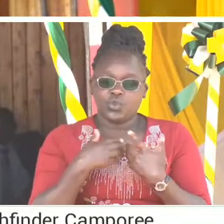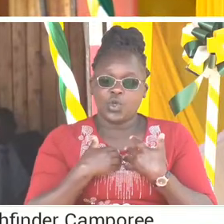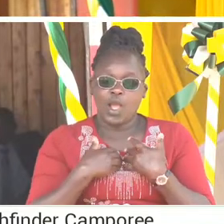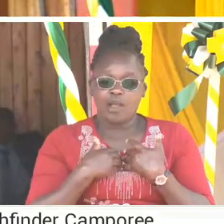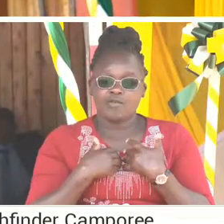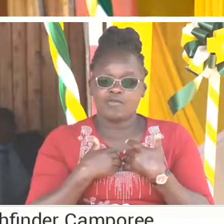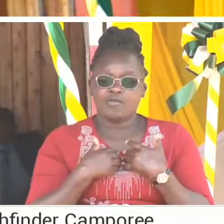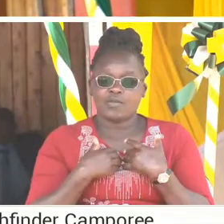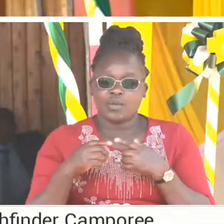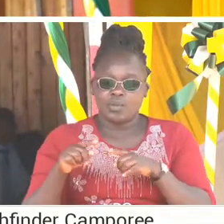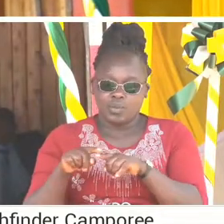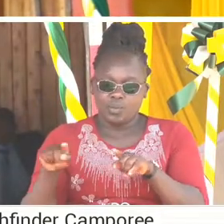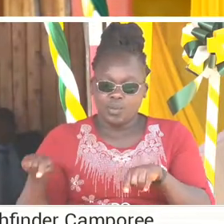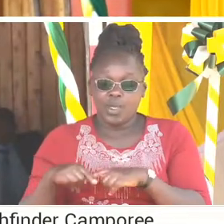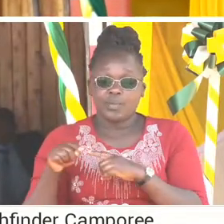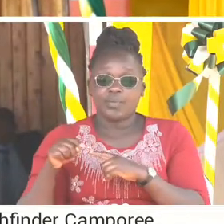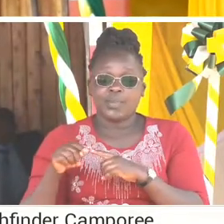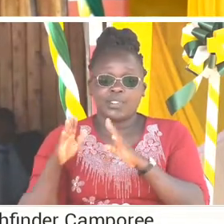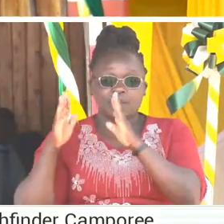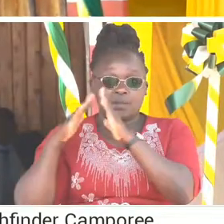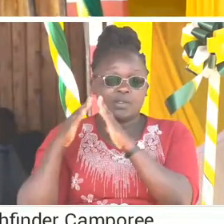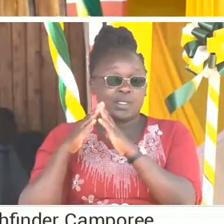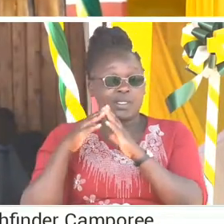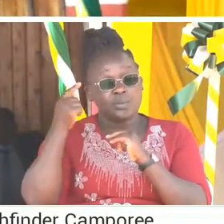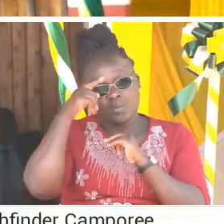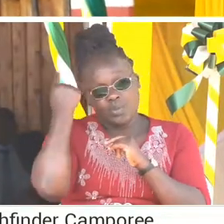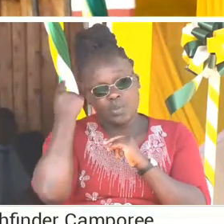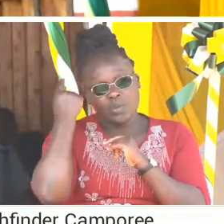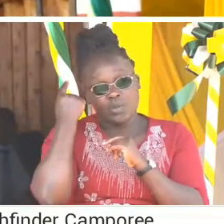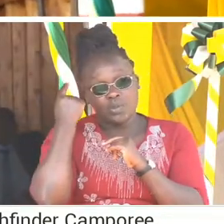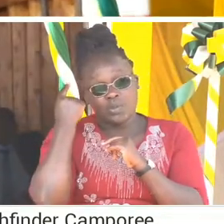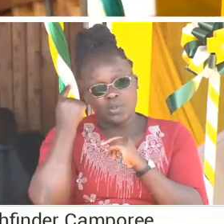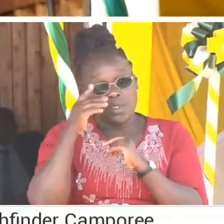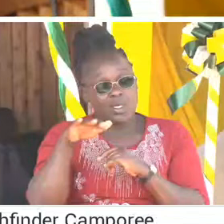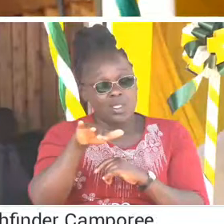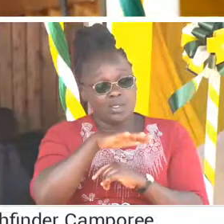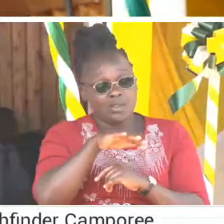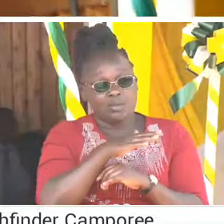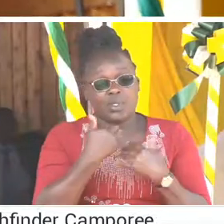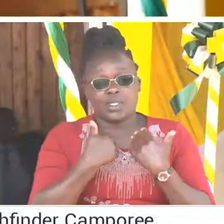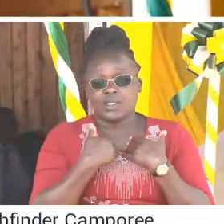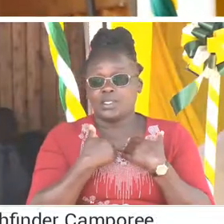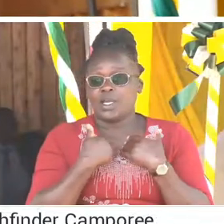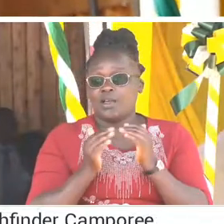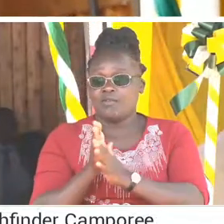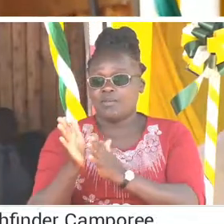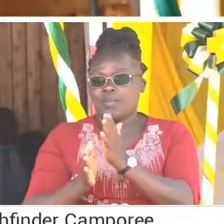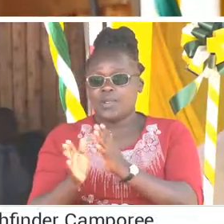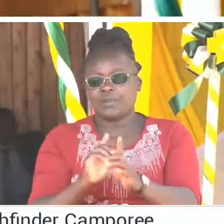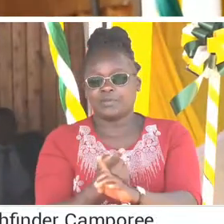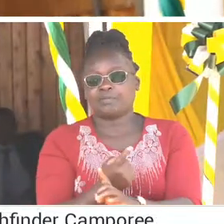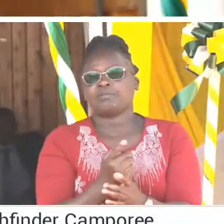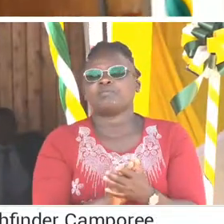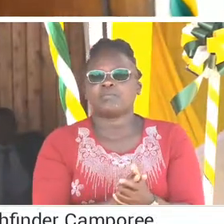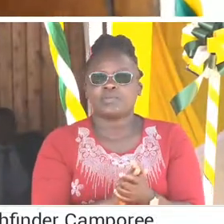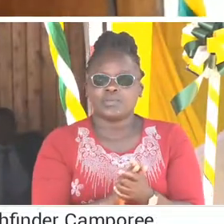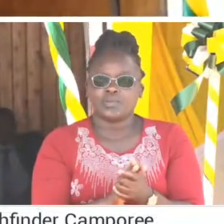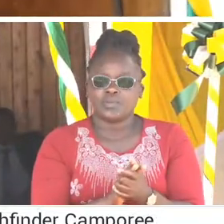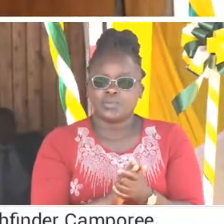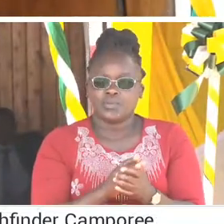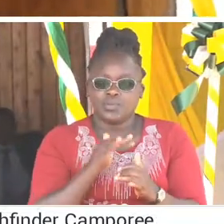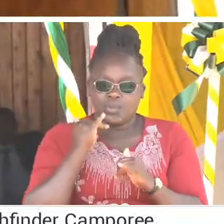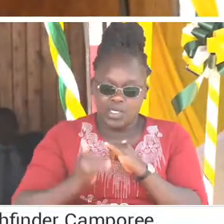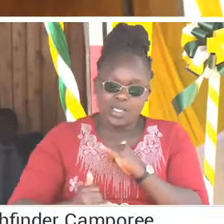tungepatiwa shamba mahali ili tupate kutumia kwa siku zijazo kwa ajili ya maandalizi ya mikutano hii. Ya